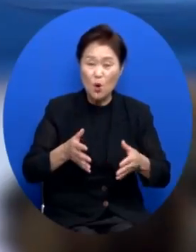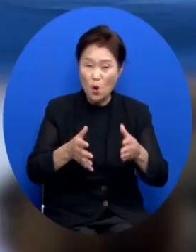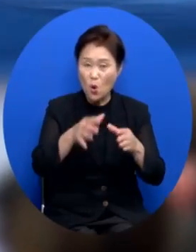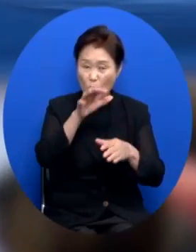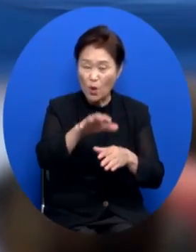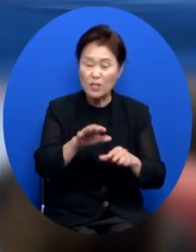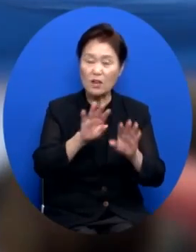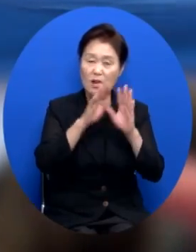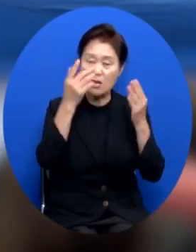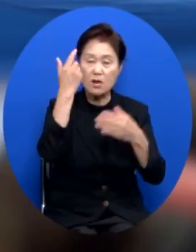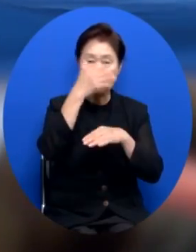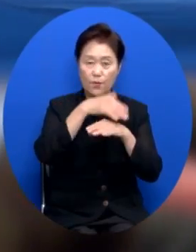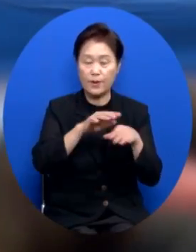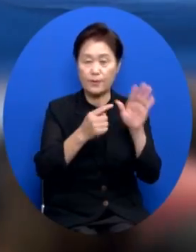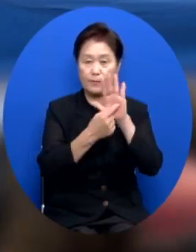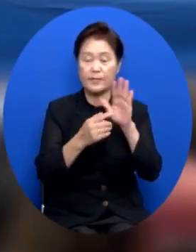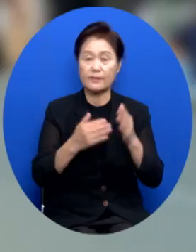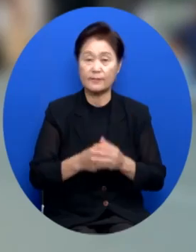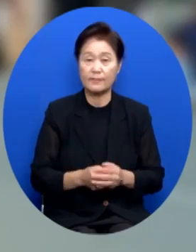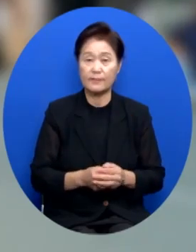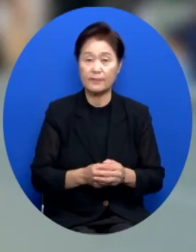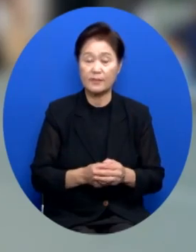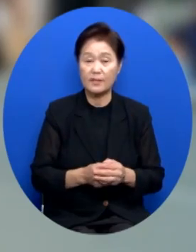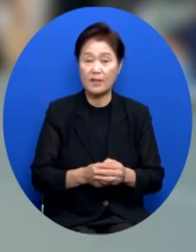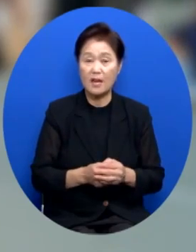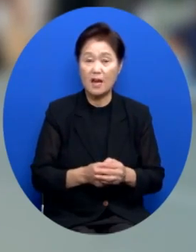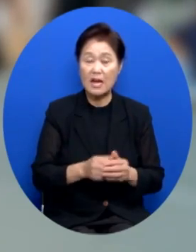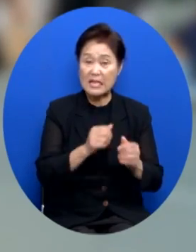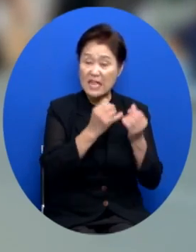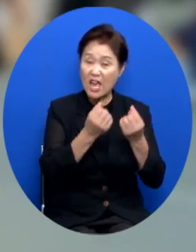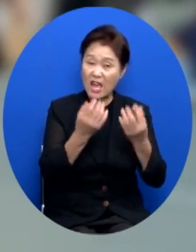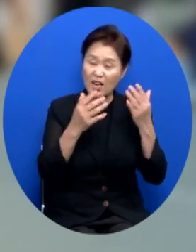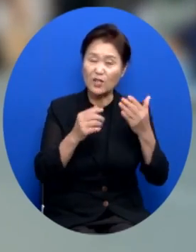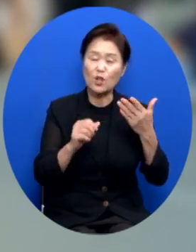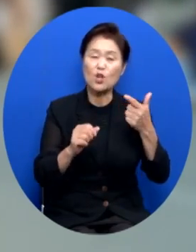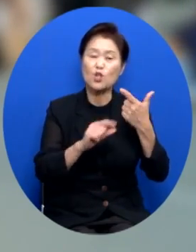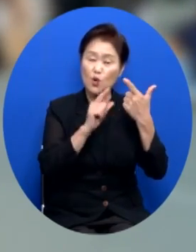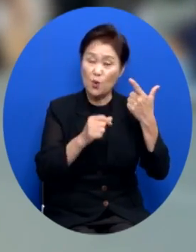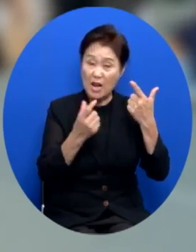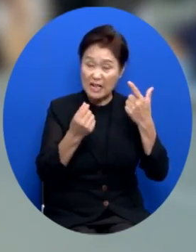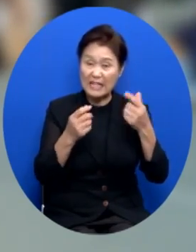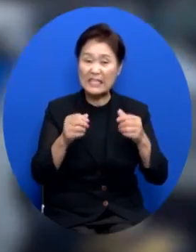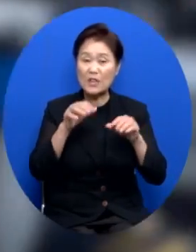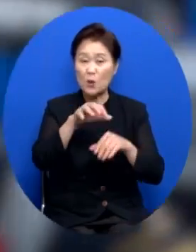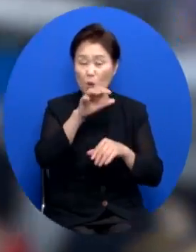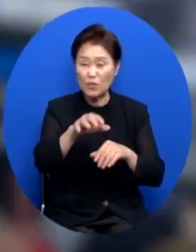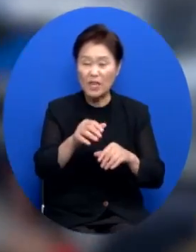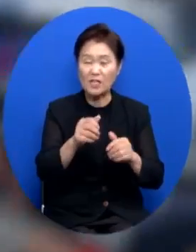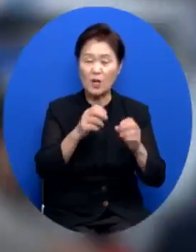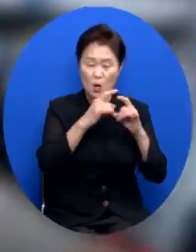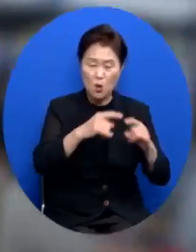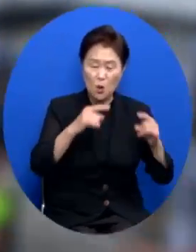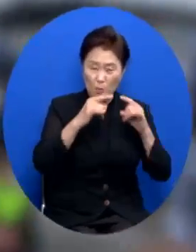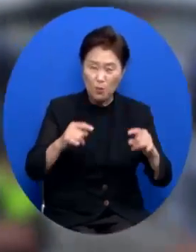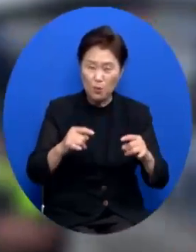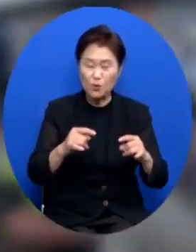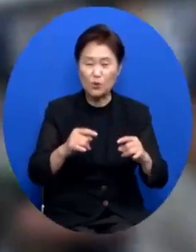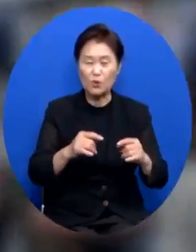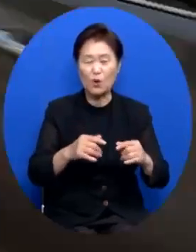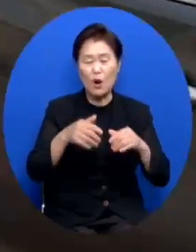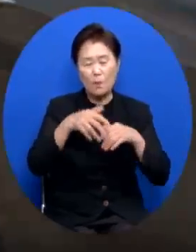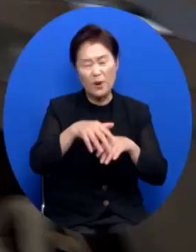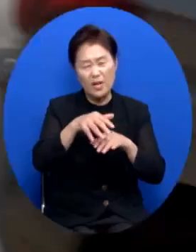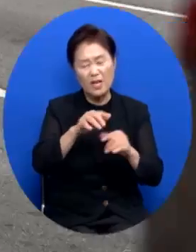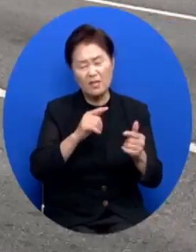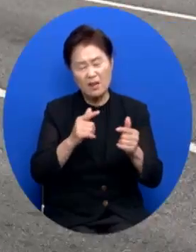열 예정이라고 밝혔습니다. 대구 퀴어 행사는 지난해 6월 같은 장소에서 부스 운영과 무대 인사 그리고 퍼레이드 등을